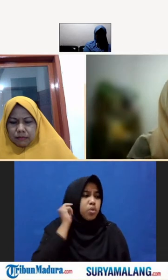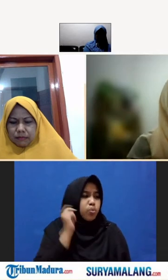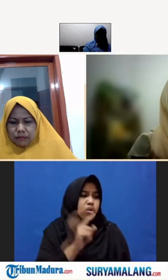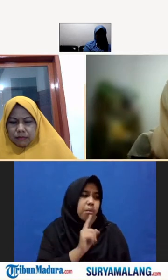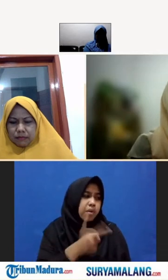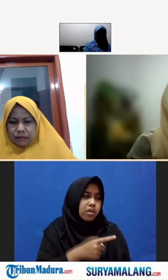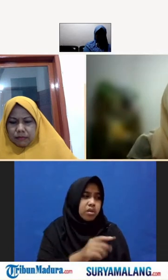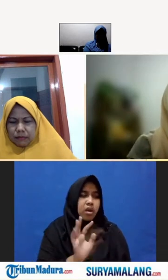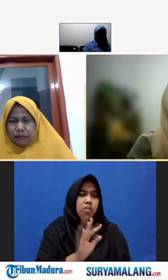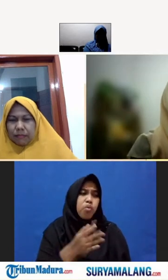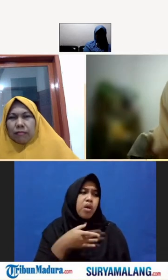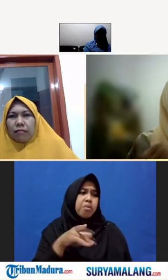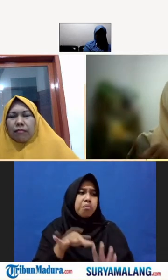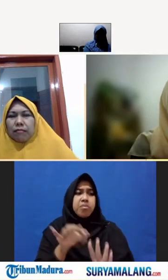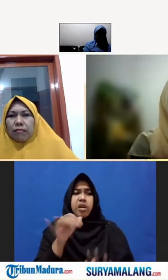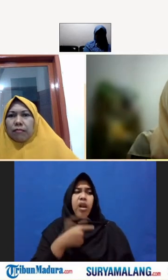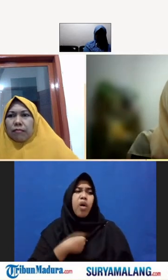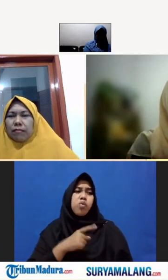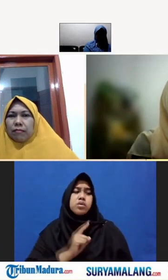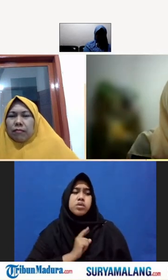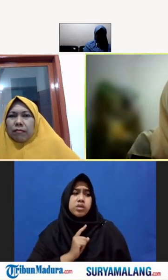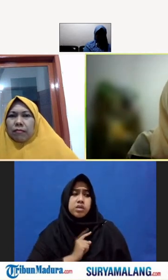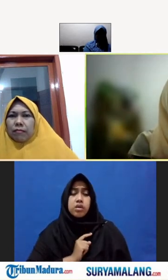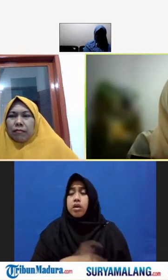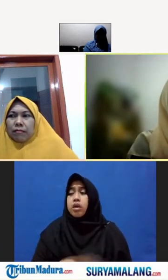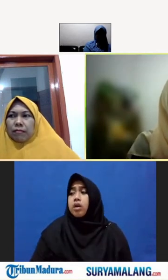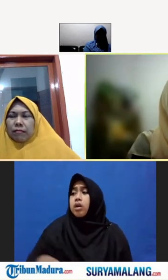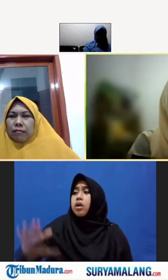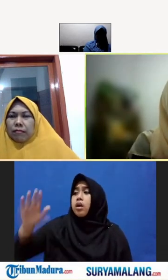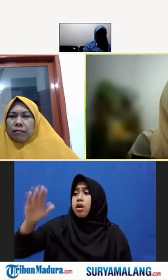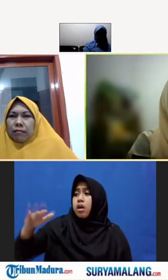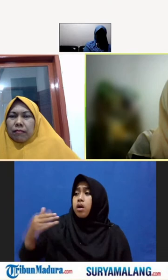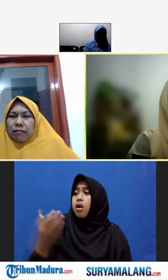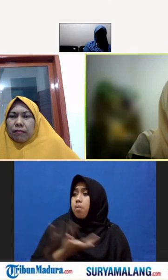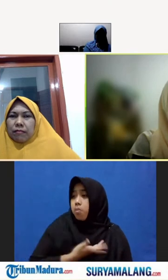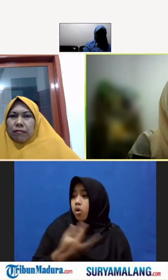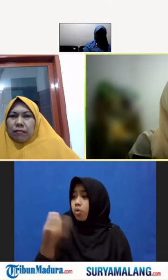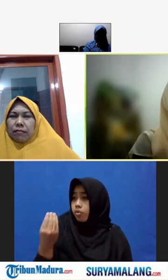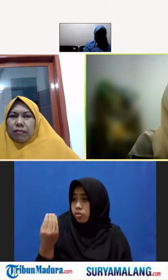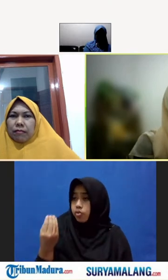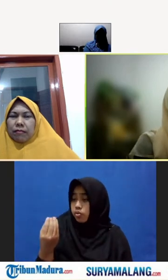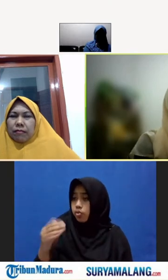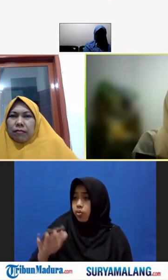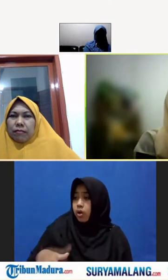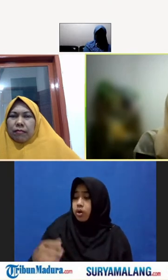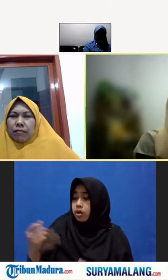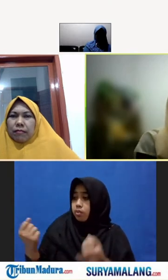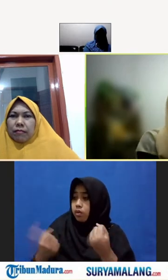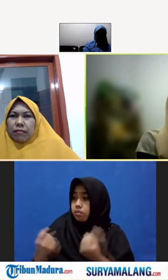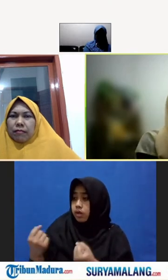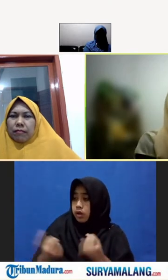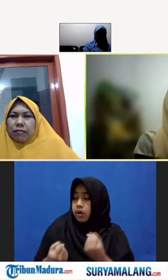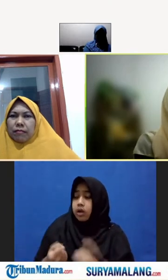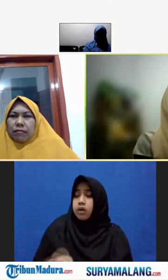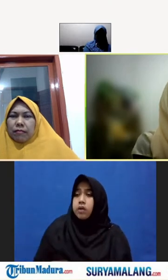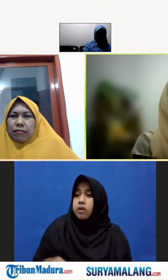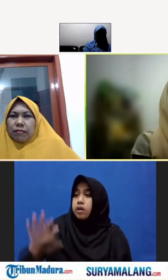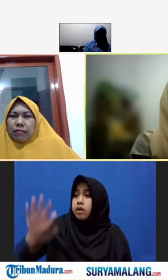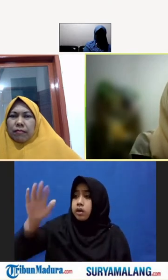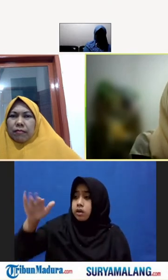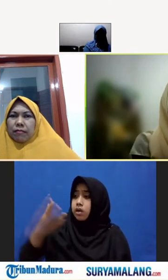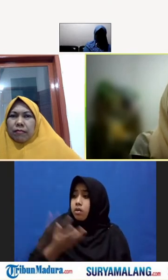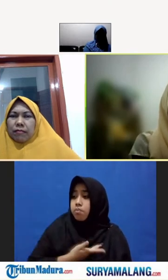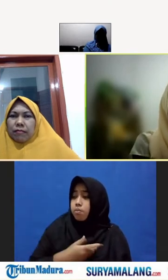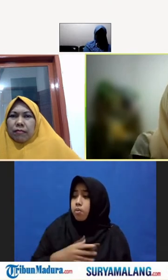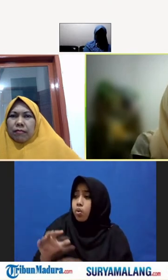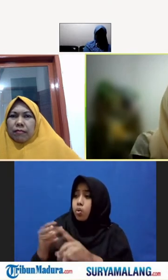pilihan, kakak mau main boneka, kakak mau nunggu adek main mobilan, Kakak maunya sambil main boneka, atau